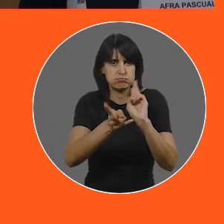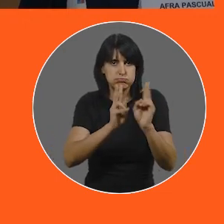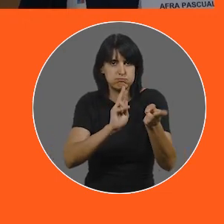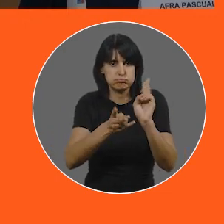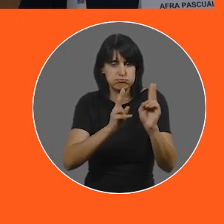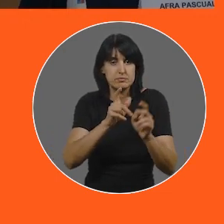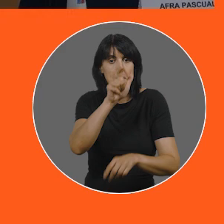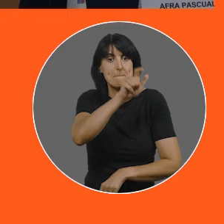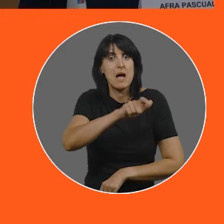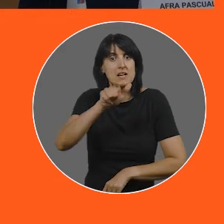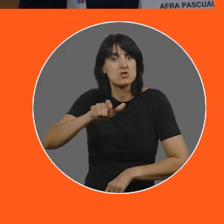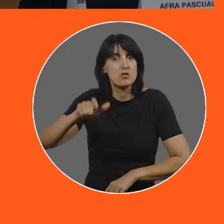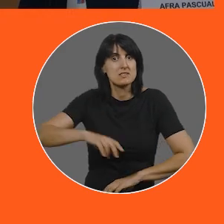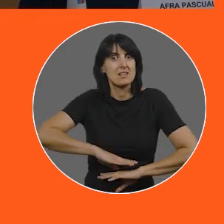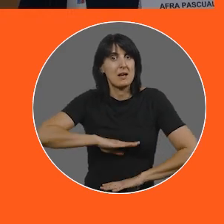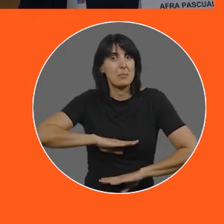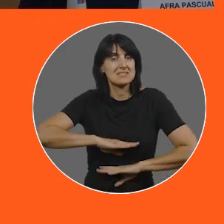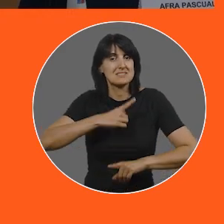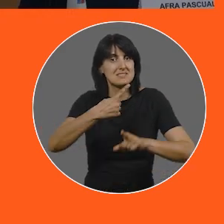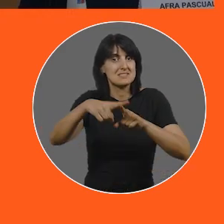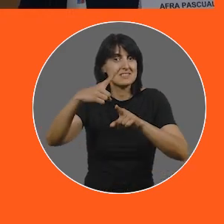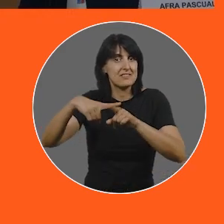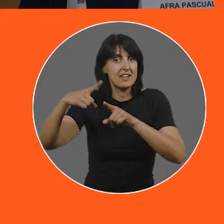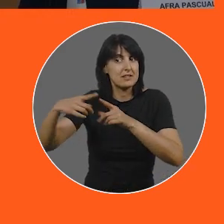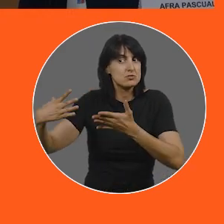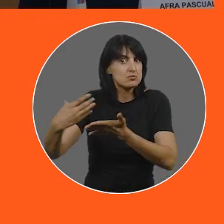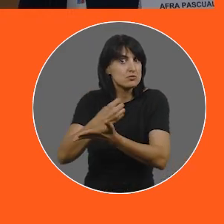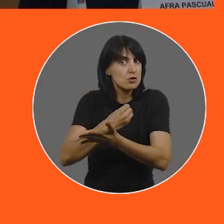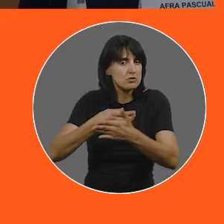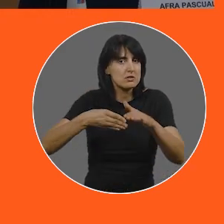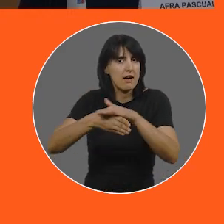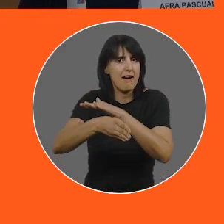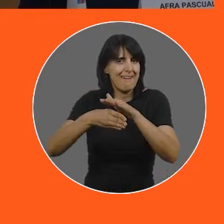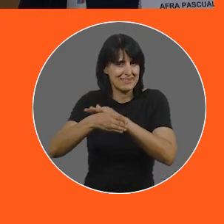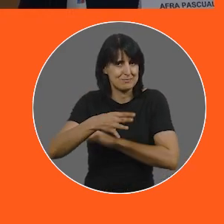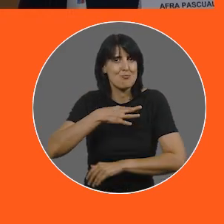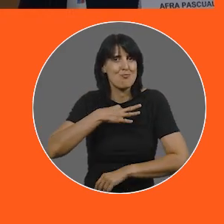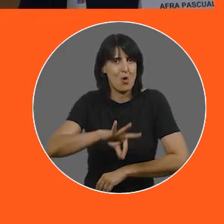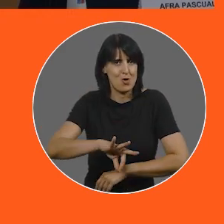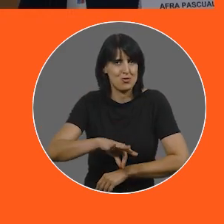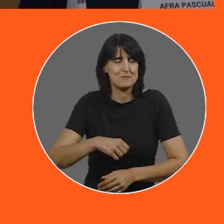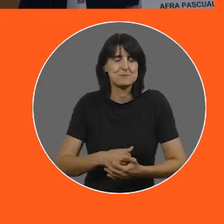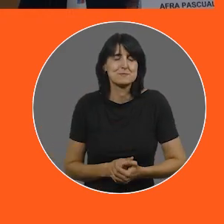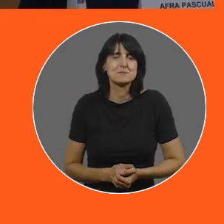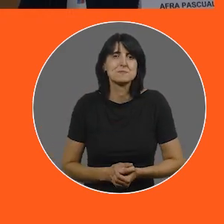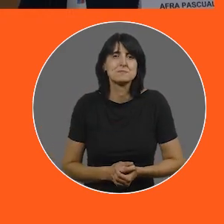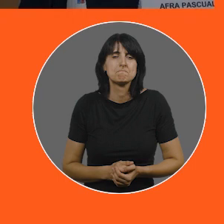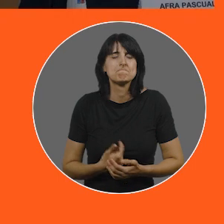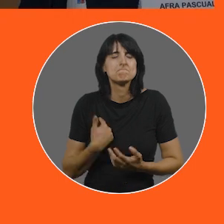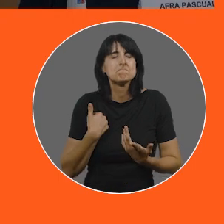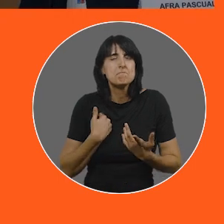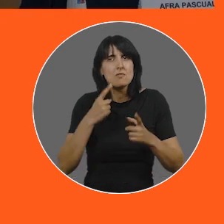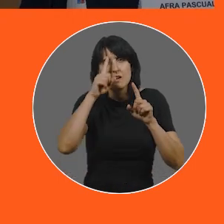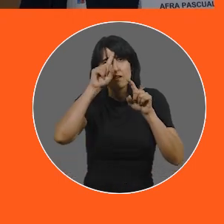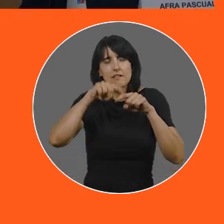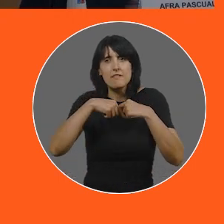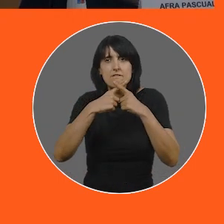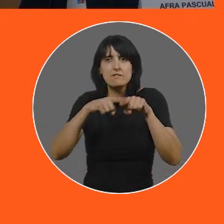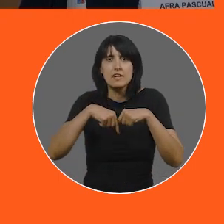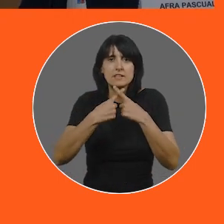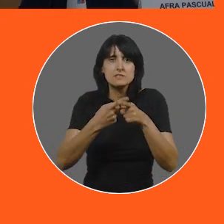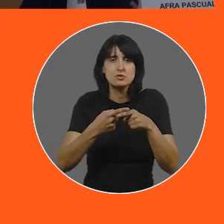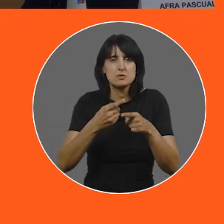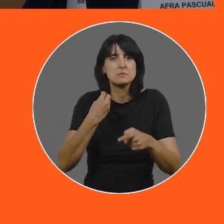que tenen diferents capacitats accedir a la web. I això em porta a